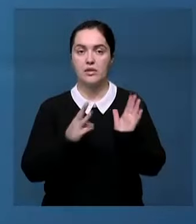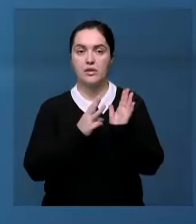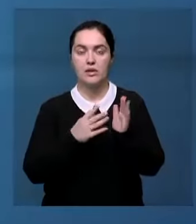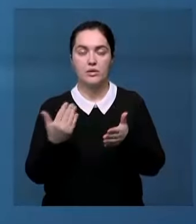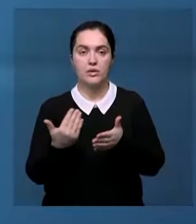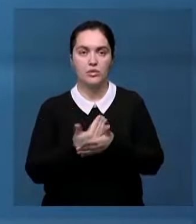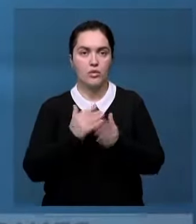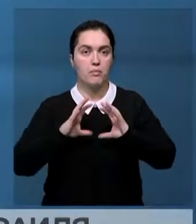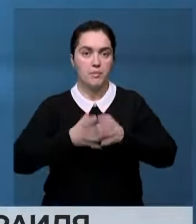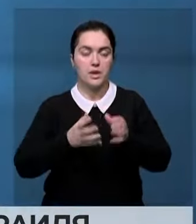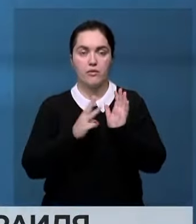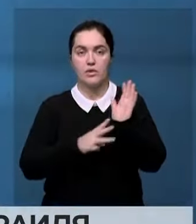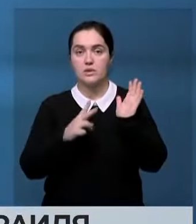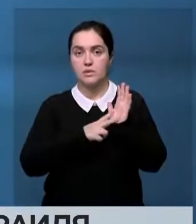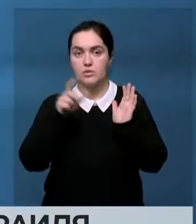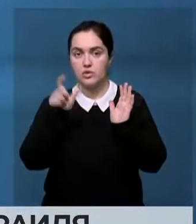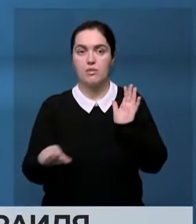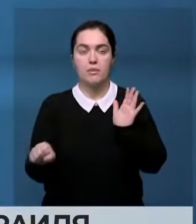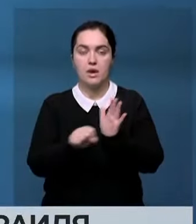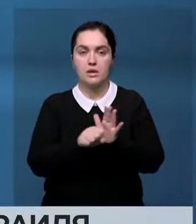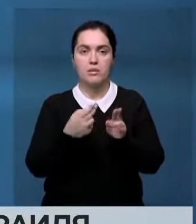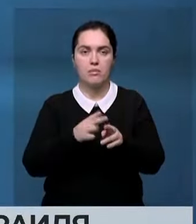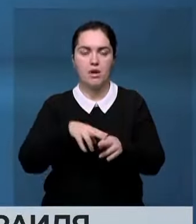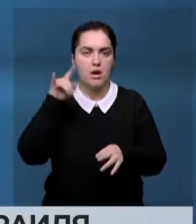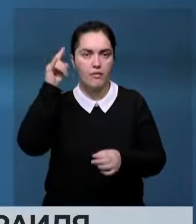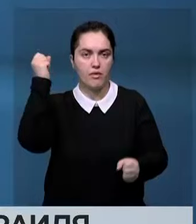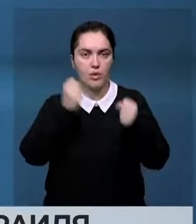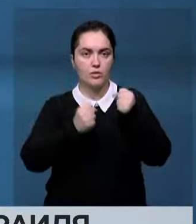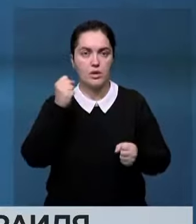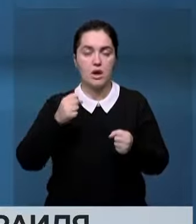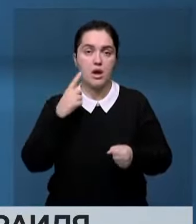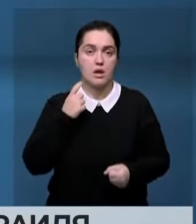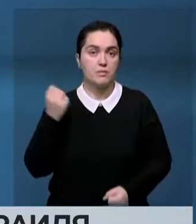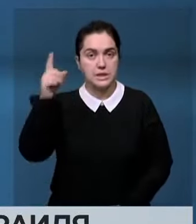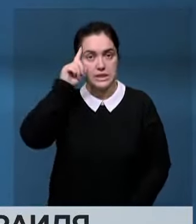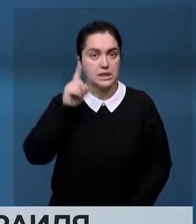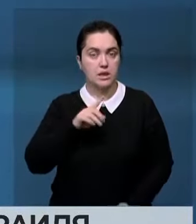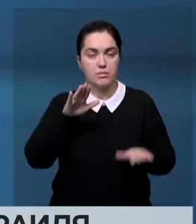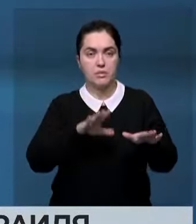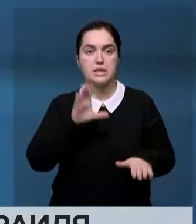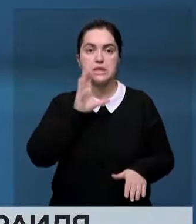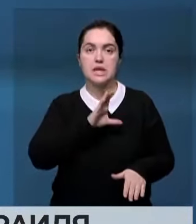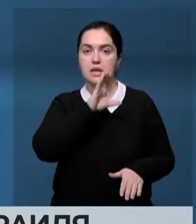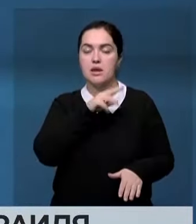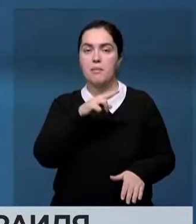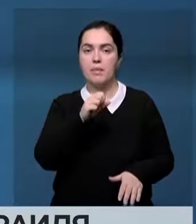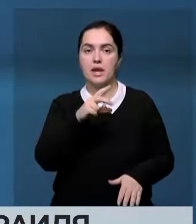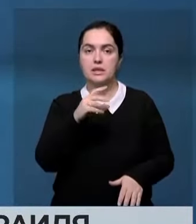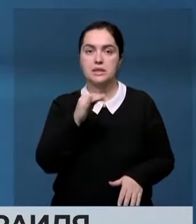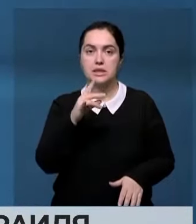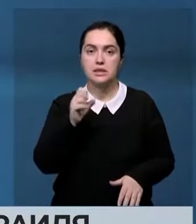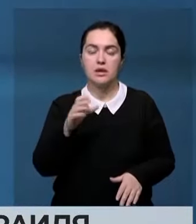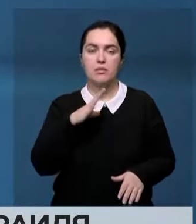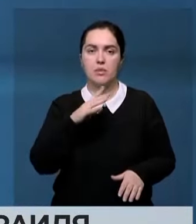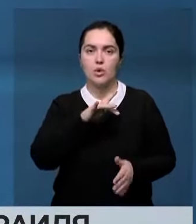Начнем с новостей в мире. 87 человек погибли в результате авиаудара армии Израиля на севере сектора Газа. Был атакован